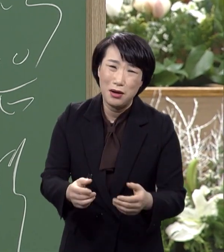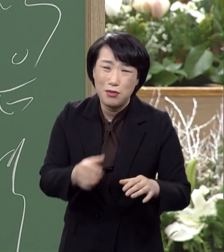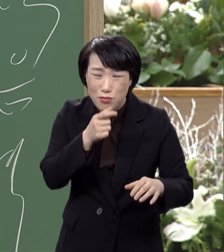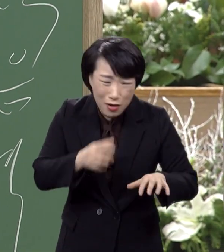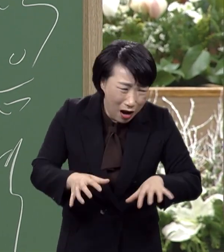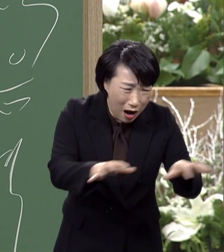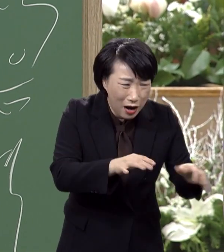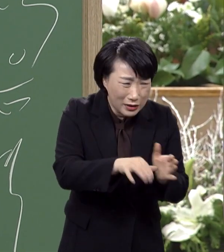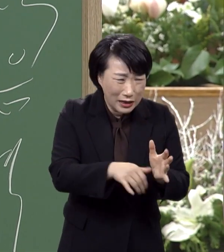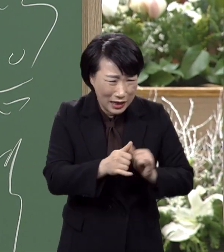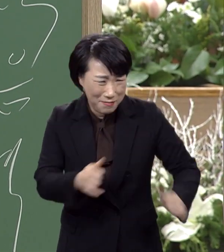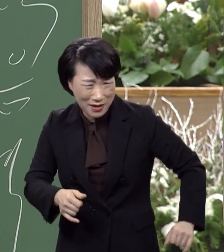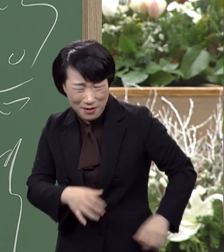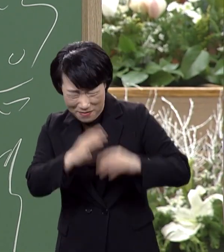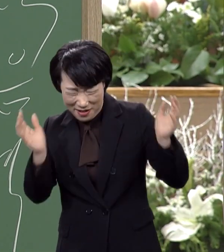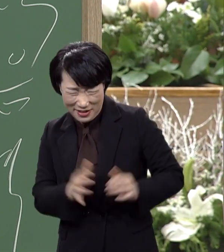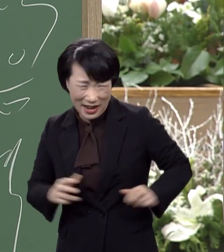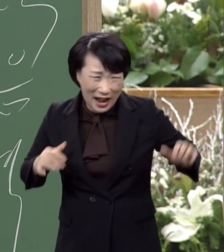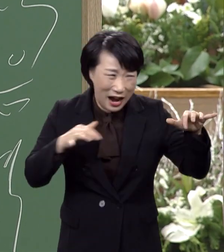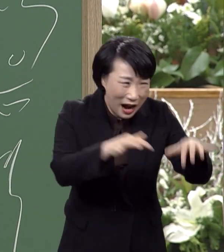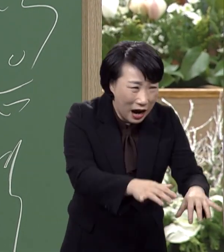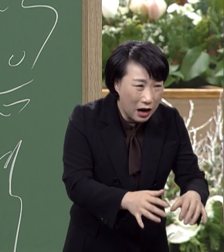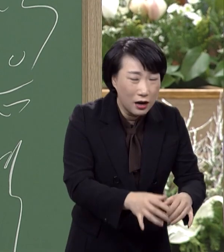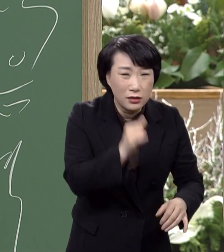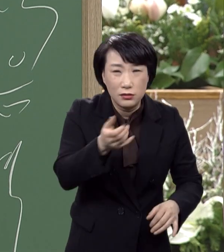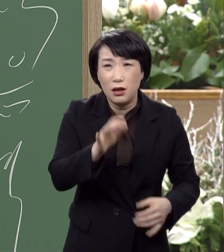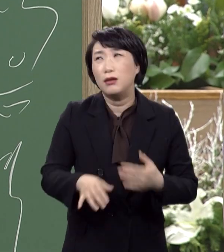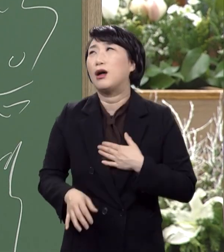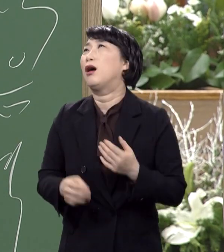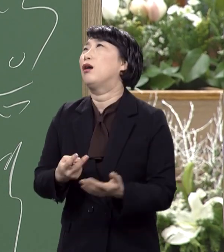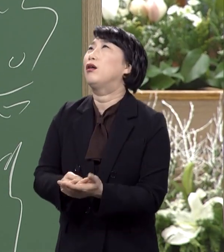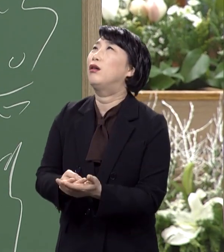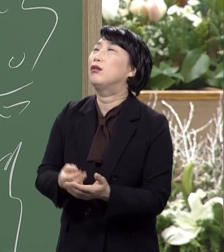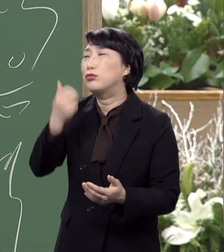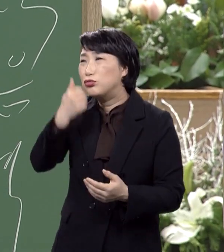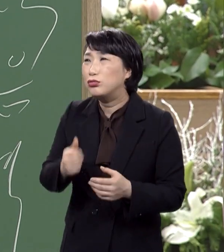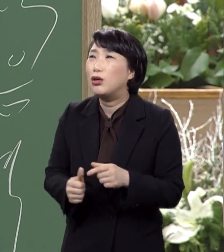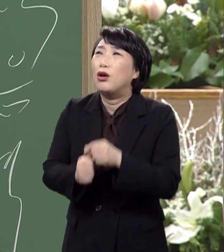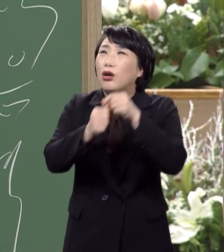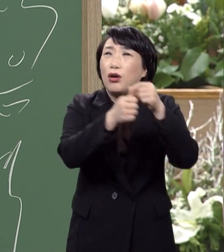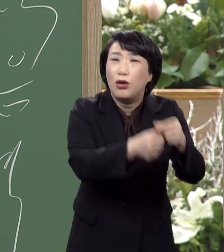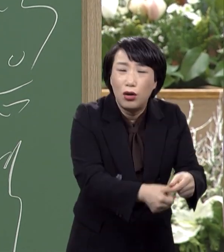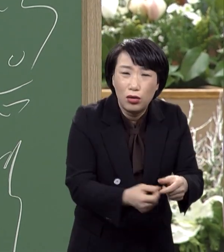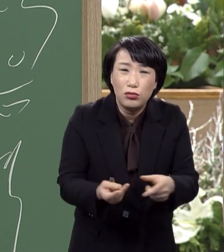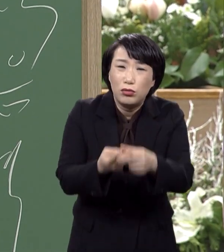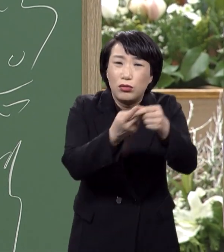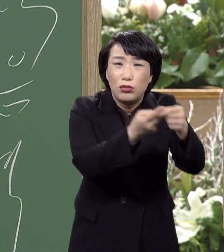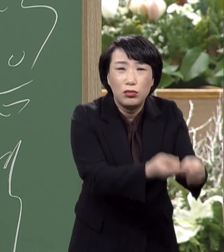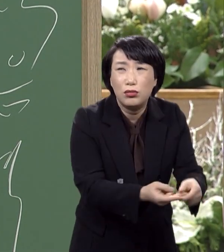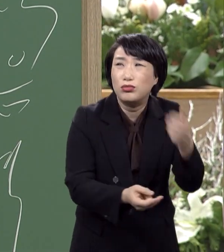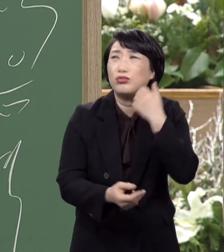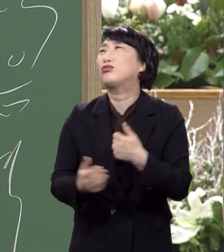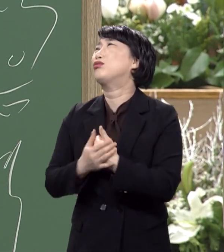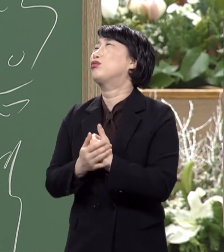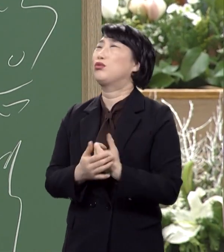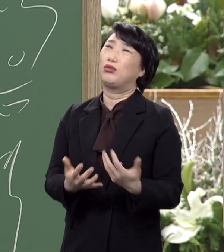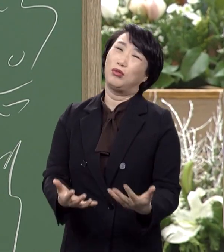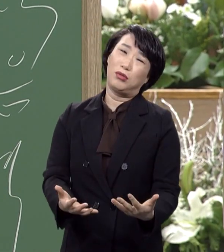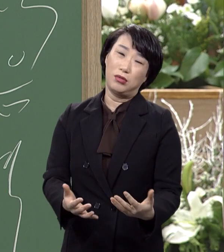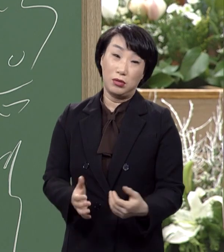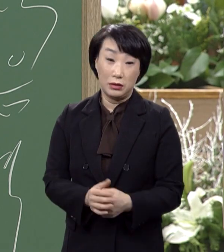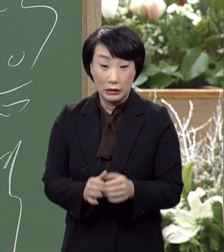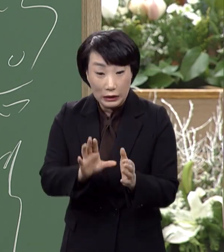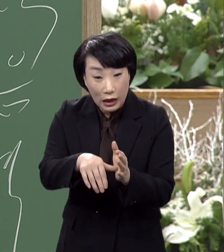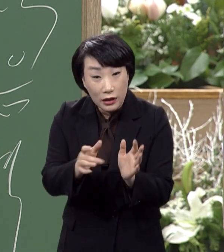통하면 사람들은 다 들어가서 낫지만 나는 누가 거기다 넣어줄 사람이 없습니다. 그때